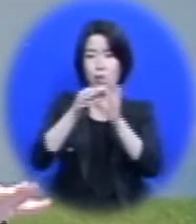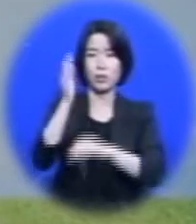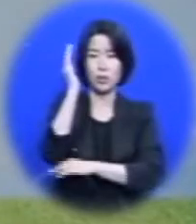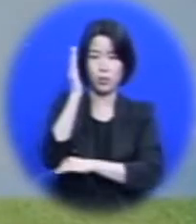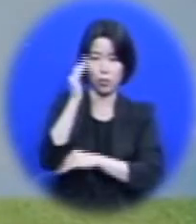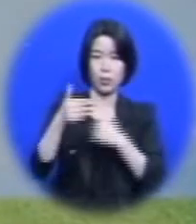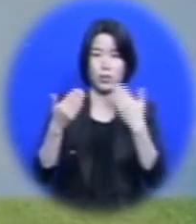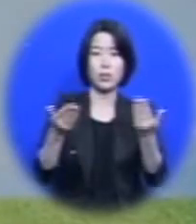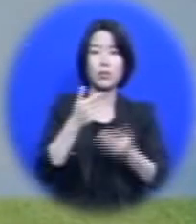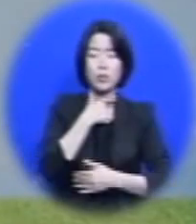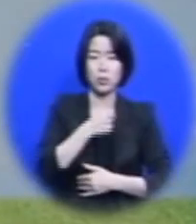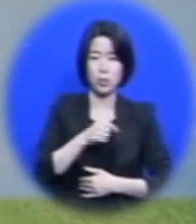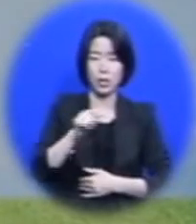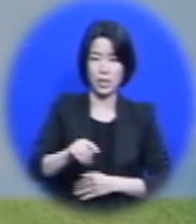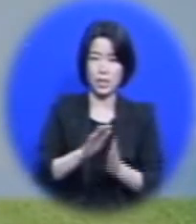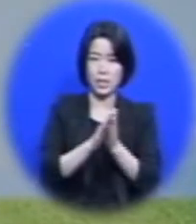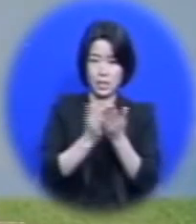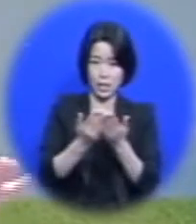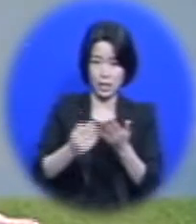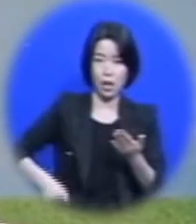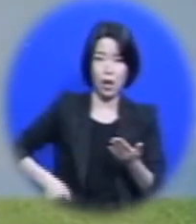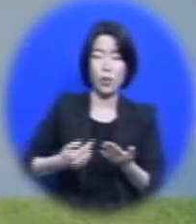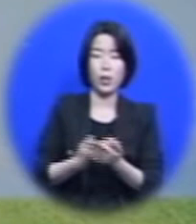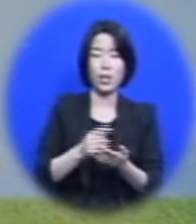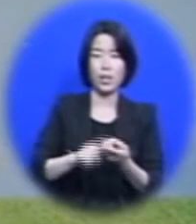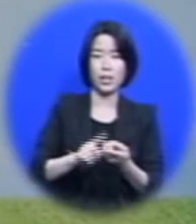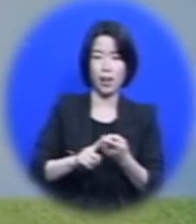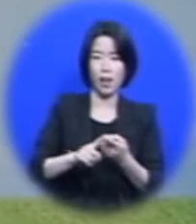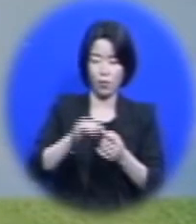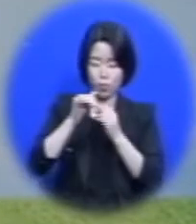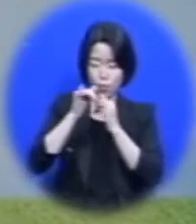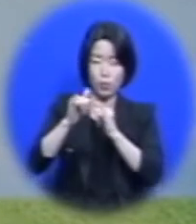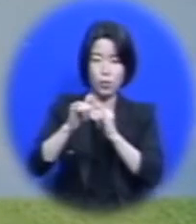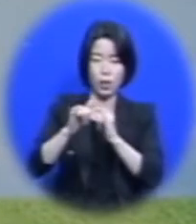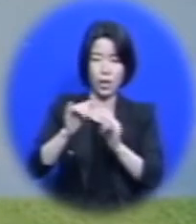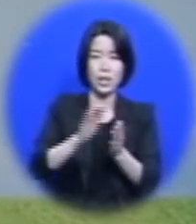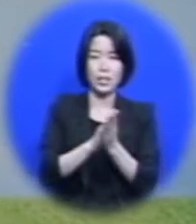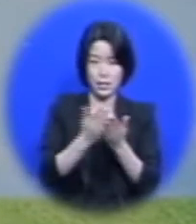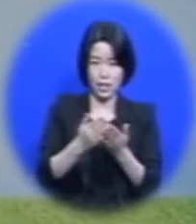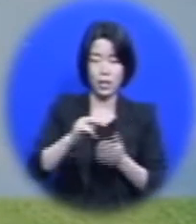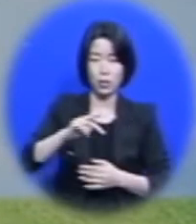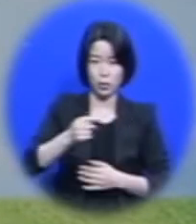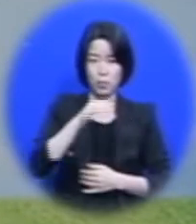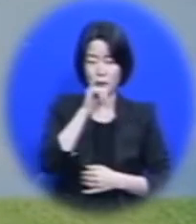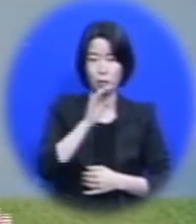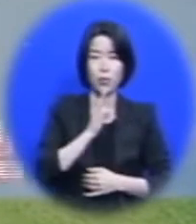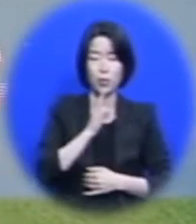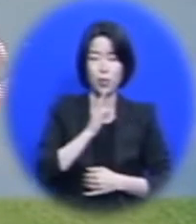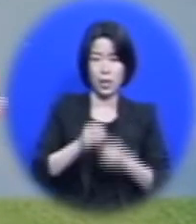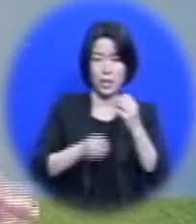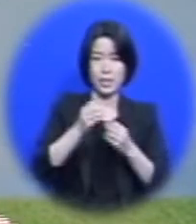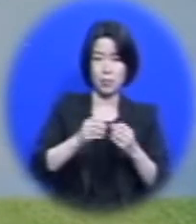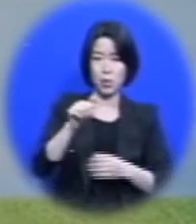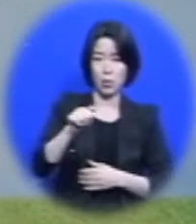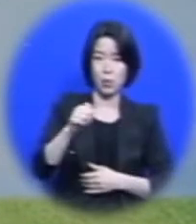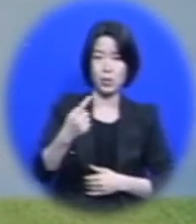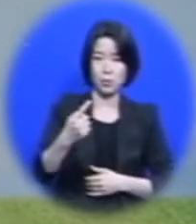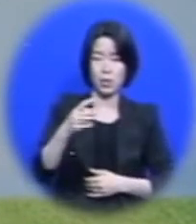이 책은 회개에 대한 탁월한 강해이기도 하고 시편 51편에 대한 정말